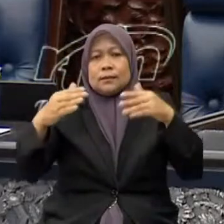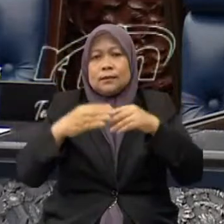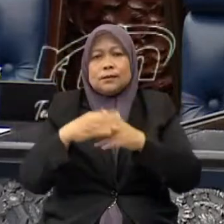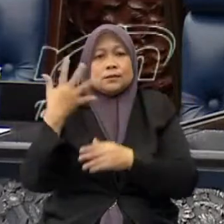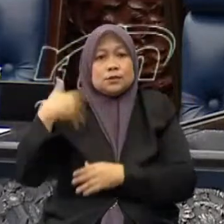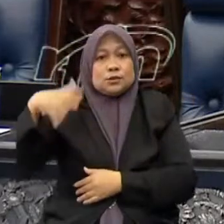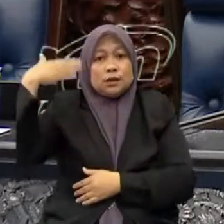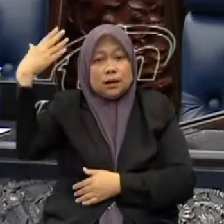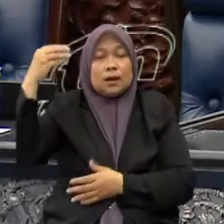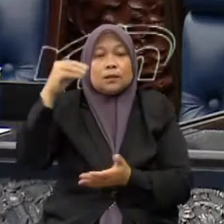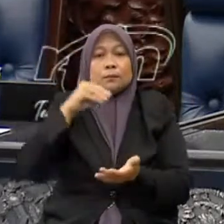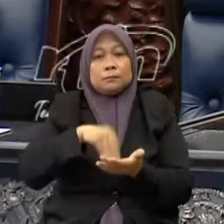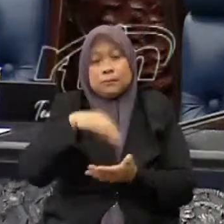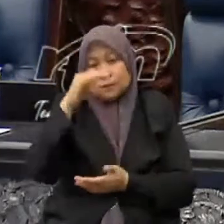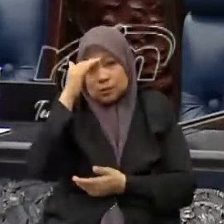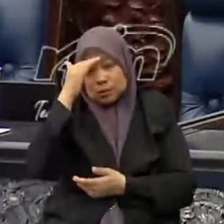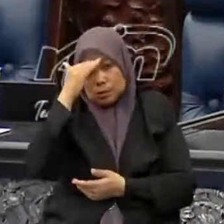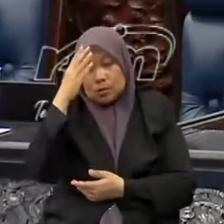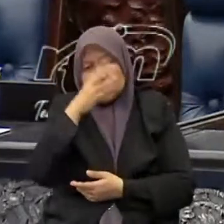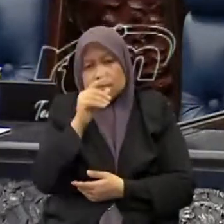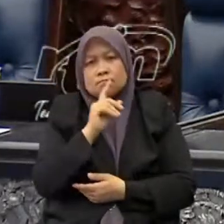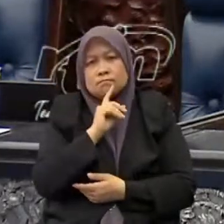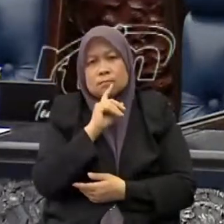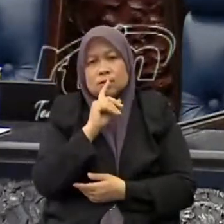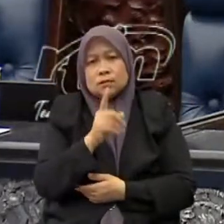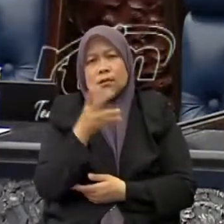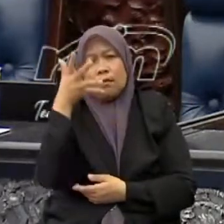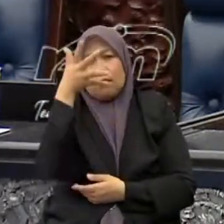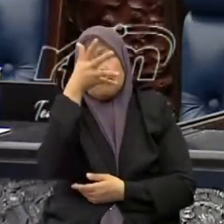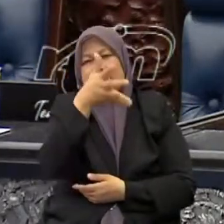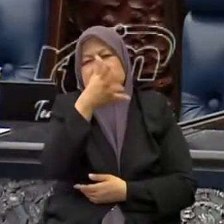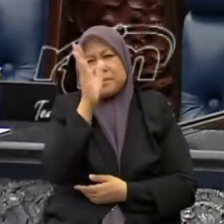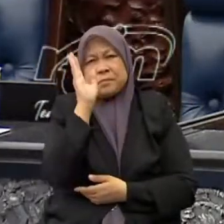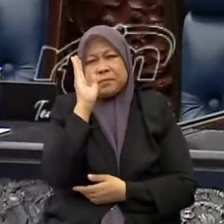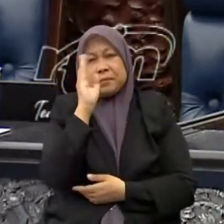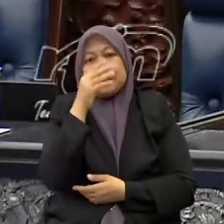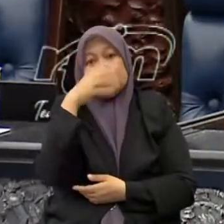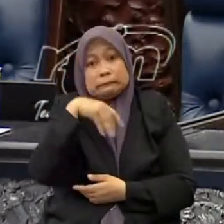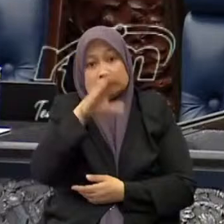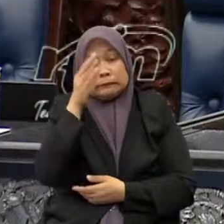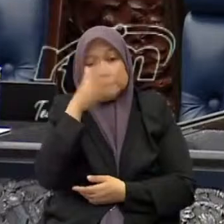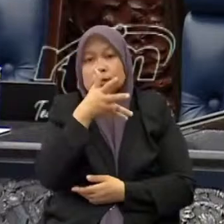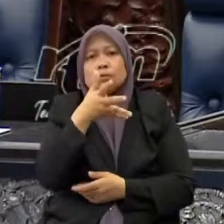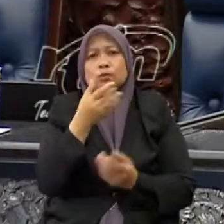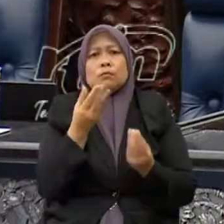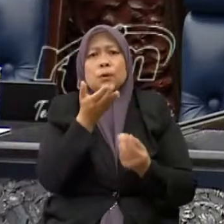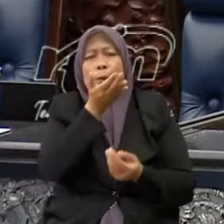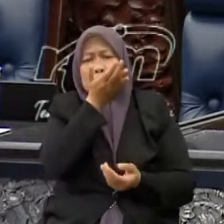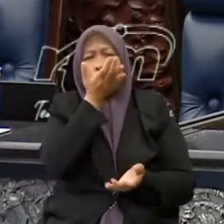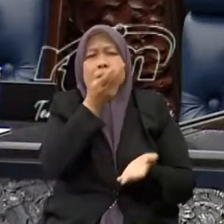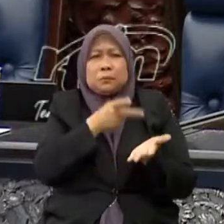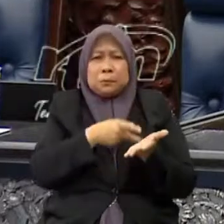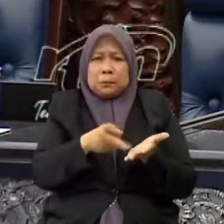lain-lain lagi yang bagi bagaikan bangkai gajah yang busuk dan telah